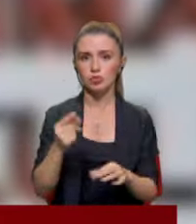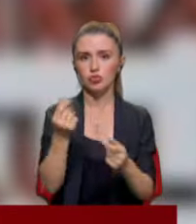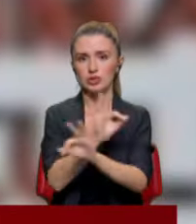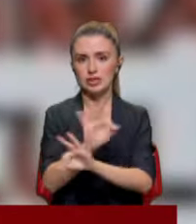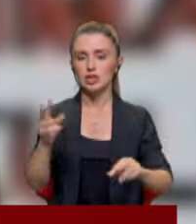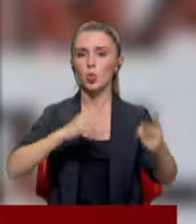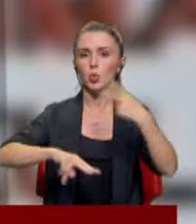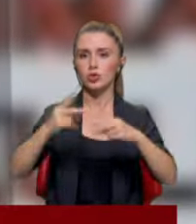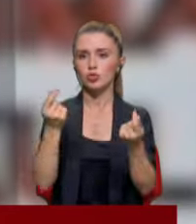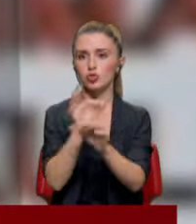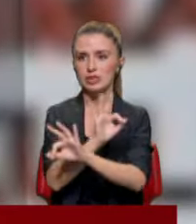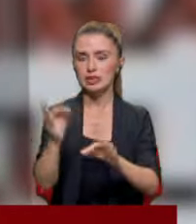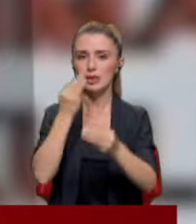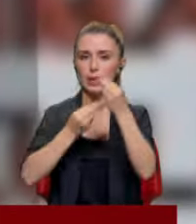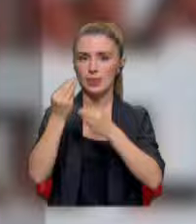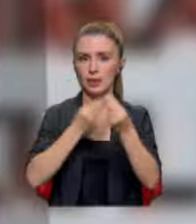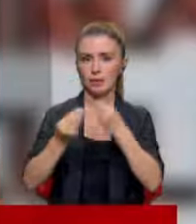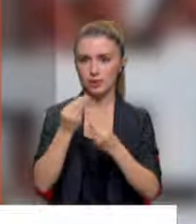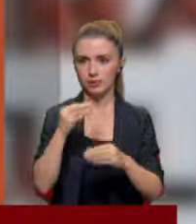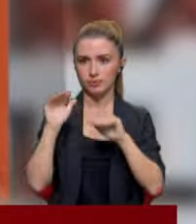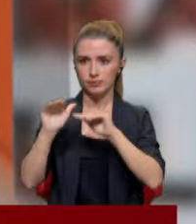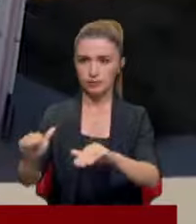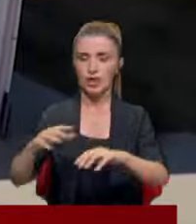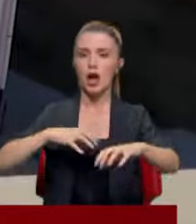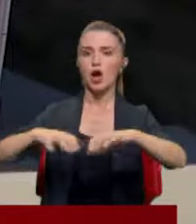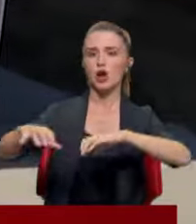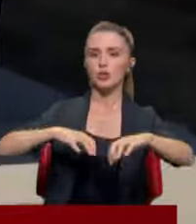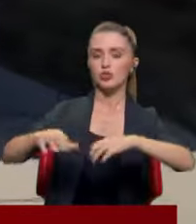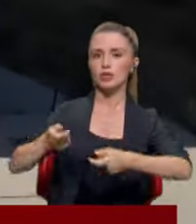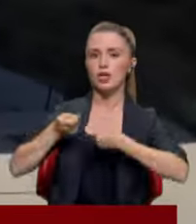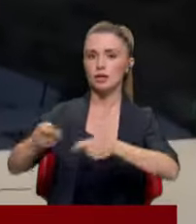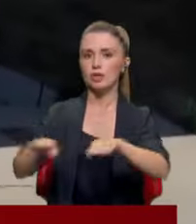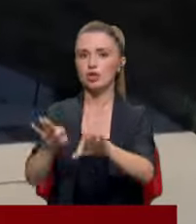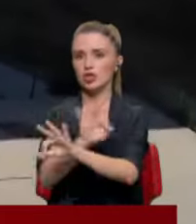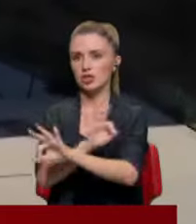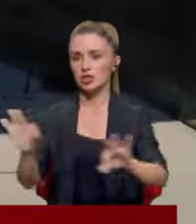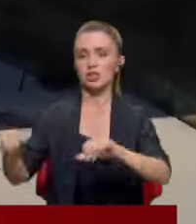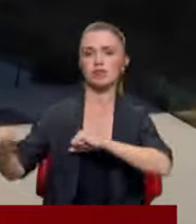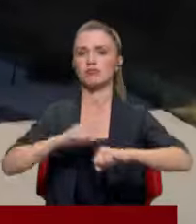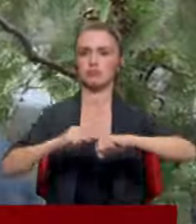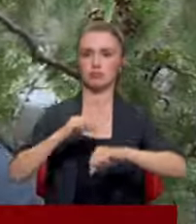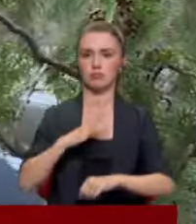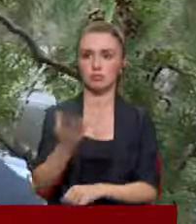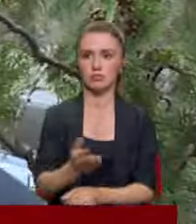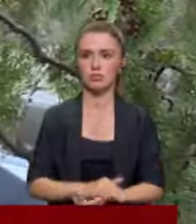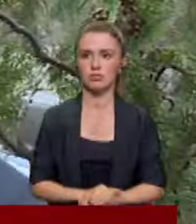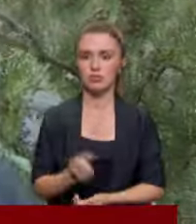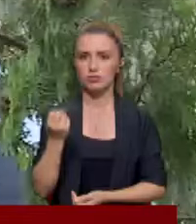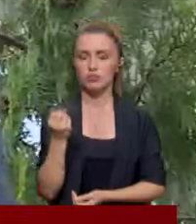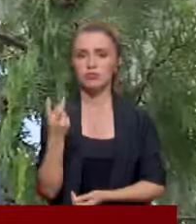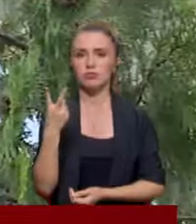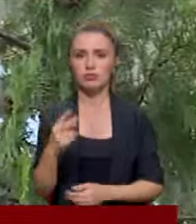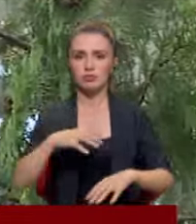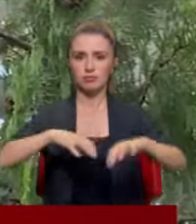Ücretsiz ulaşım, ücretsiz yemek promosyonu, ayrımcılık, eğitimde eşitsizlik tepkileri peş peşe geldi. Bu çifte standart